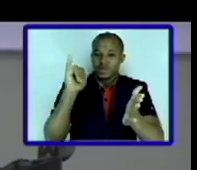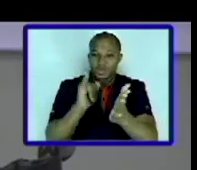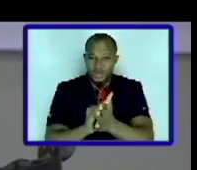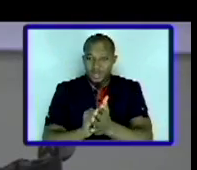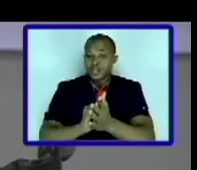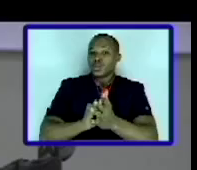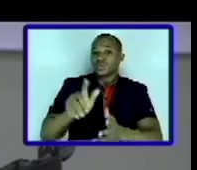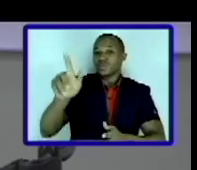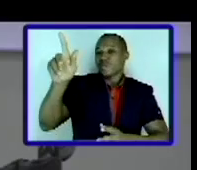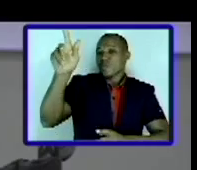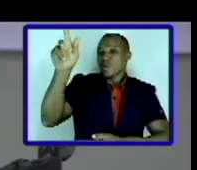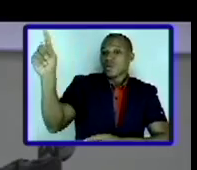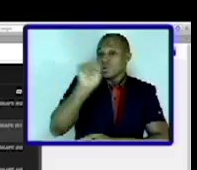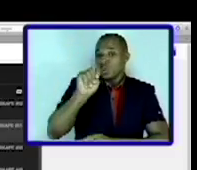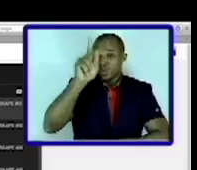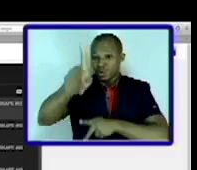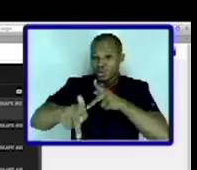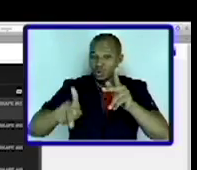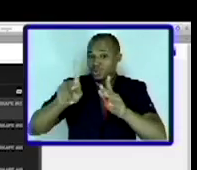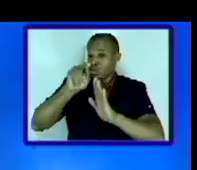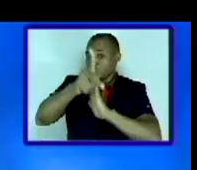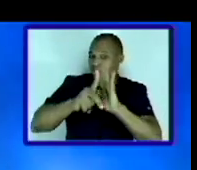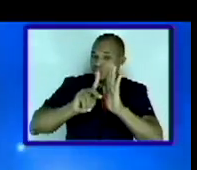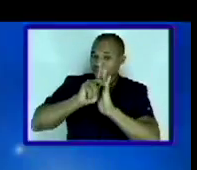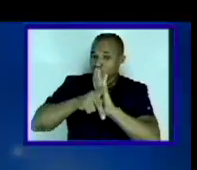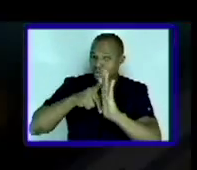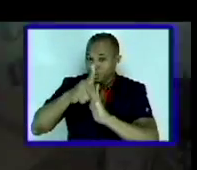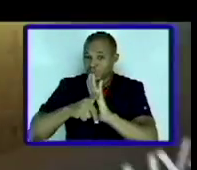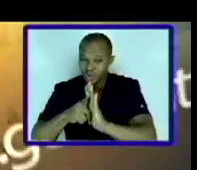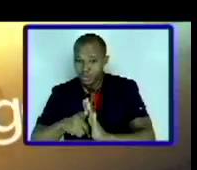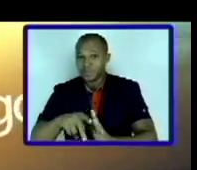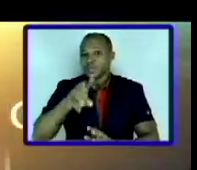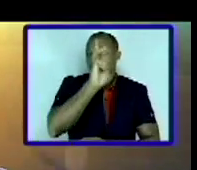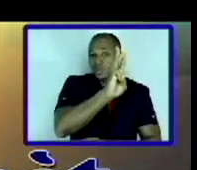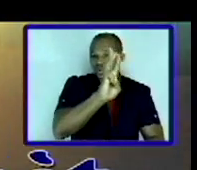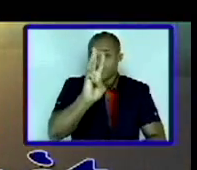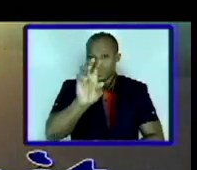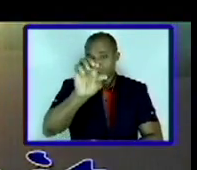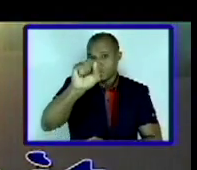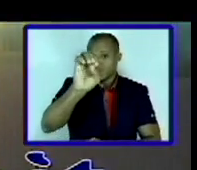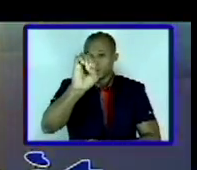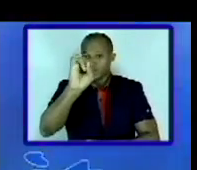songer tout que émission sera disponible sur YouTube ak sur site biwa